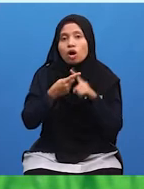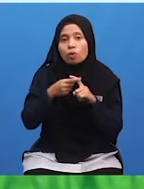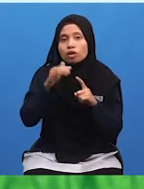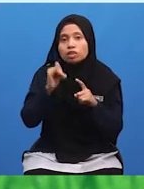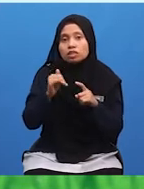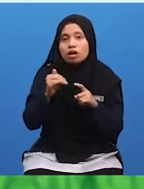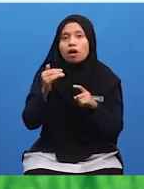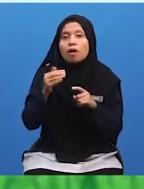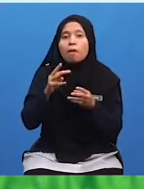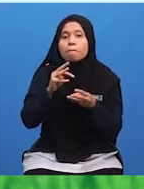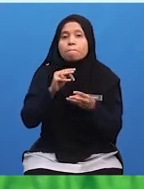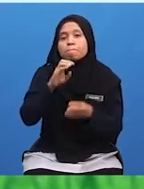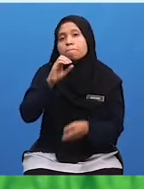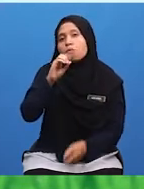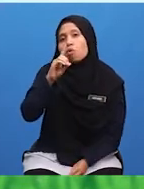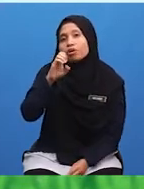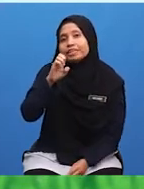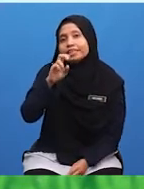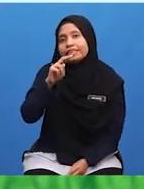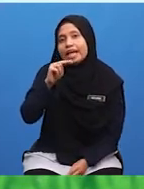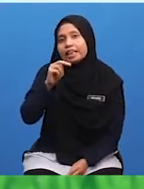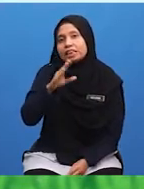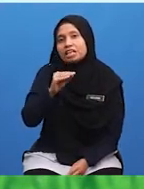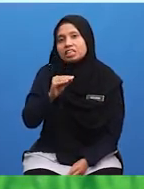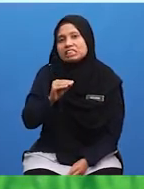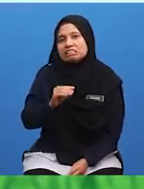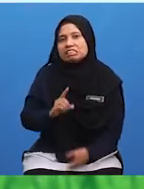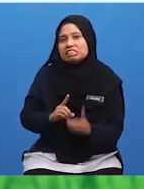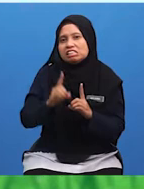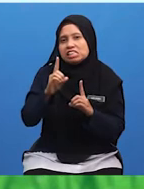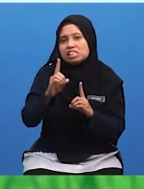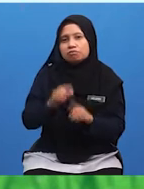yang moden dan berstatus tinggi sahaja.